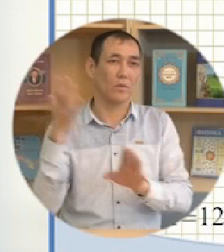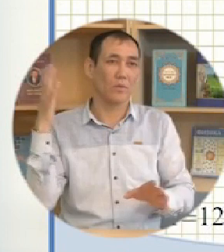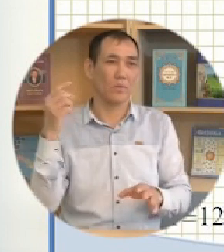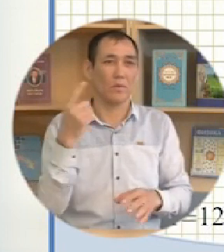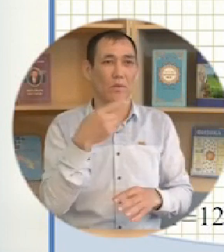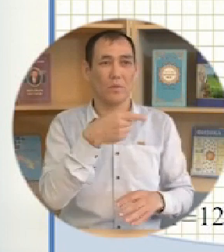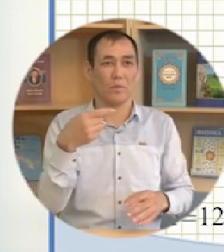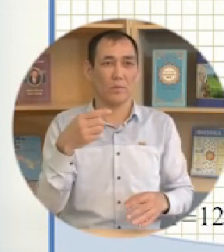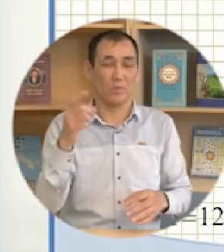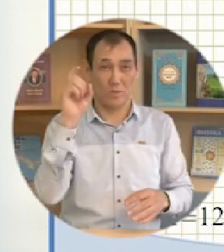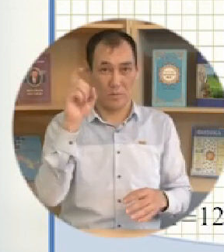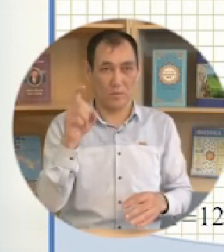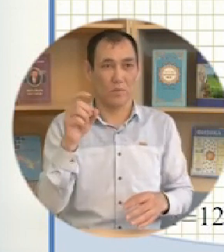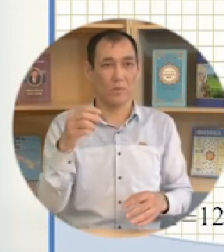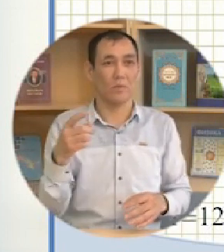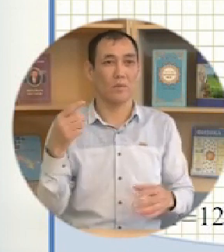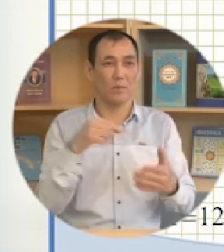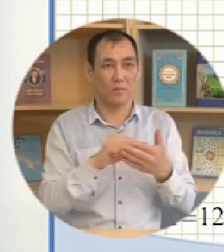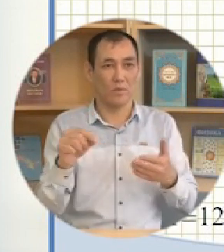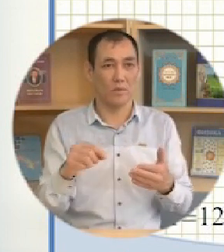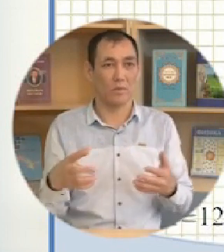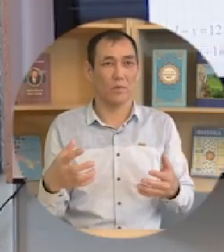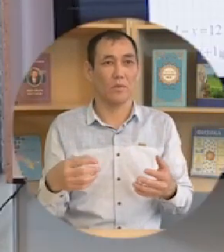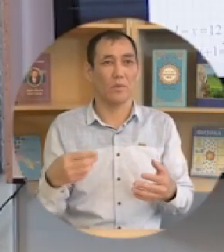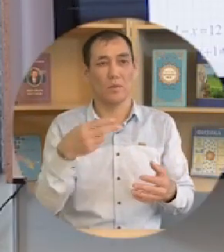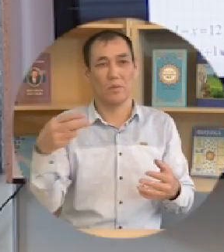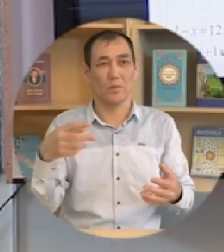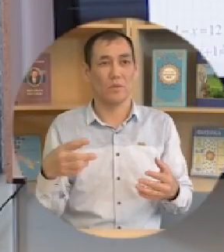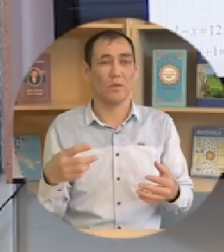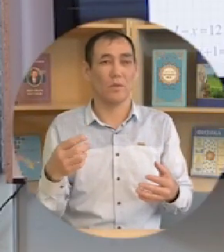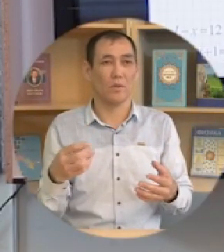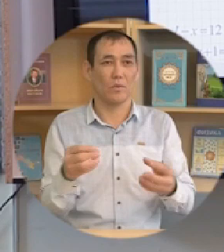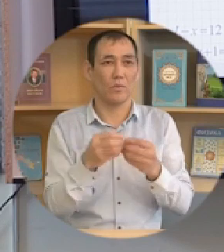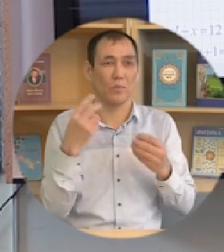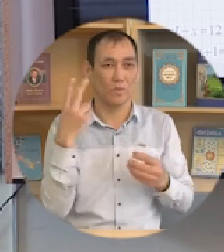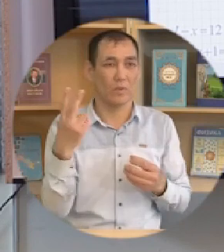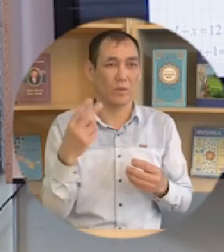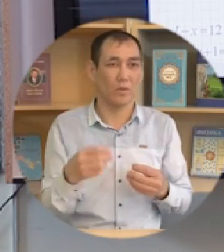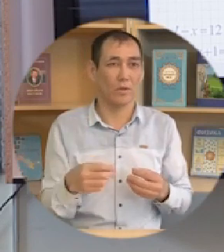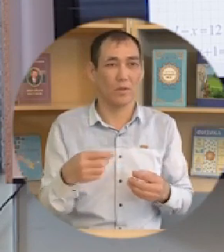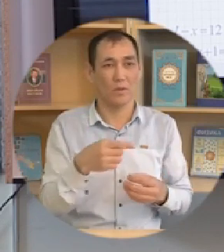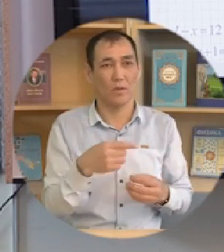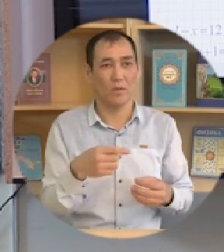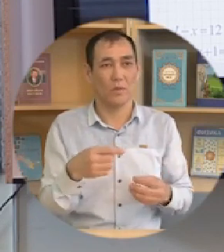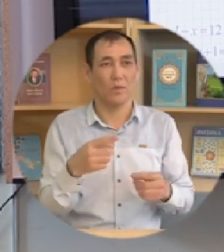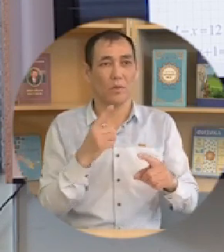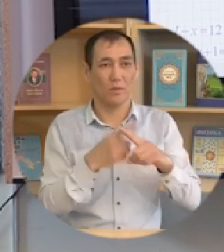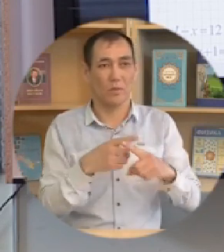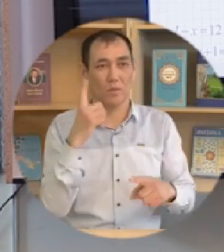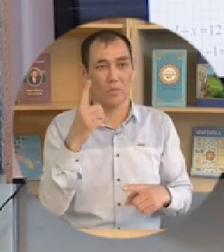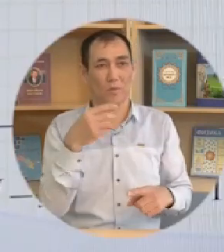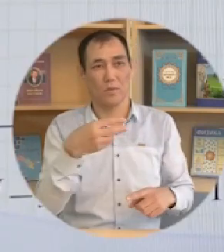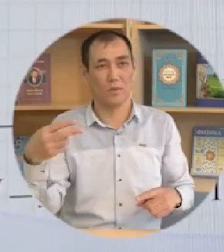қылып белгілеп алған болсақ, x тең 12, екінші санымыз x қосылған 1 болғаны үшін